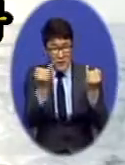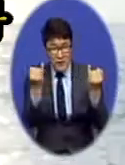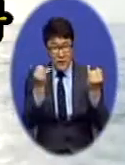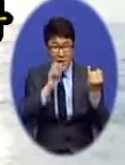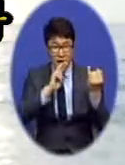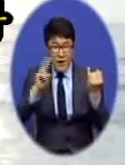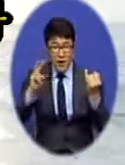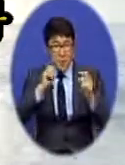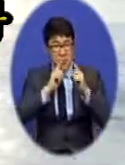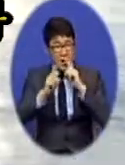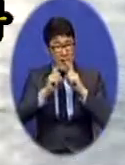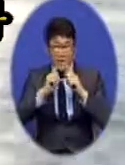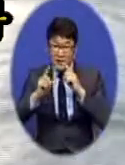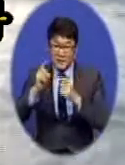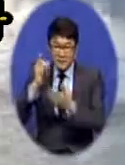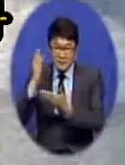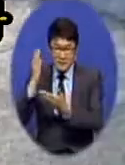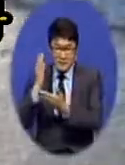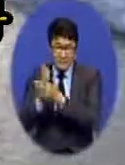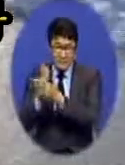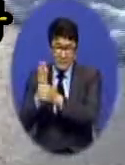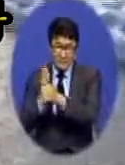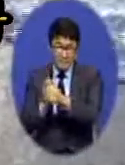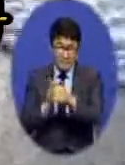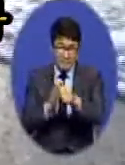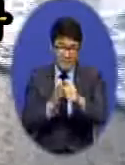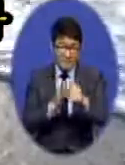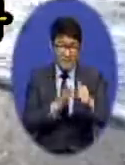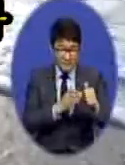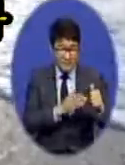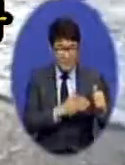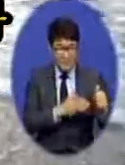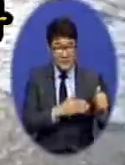세계를 여자야 말하지 마라.